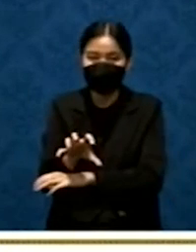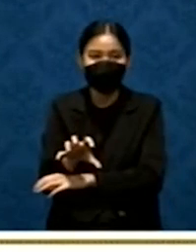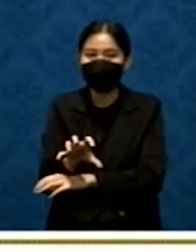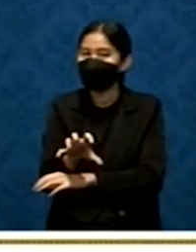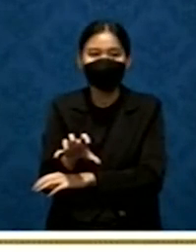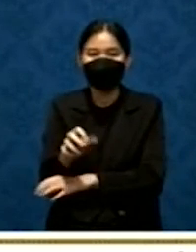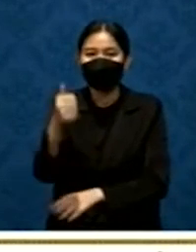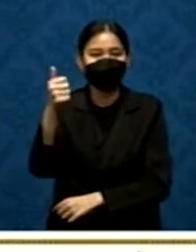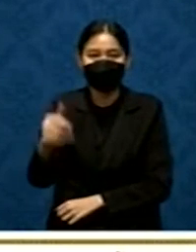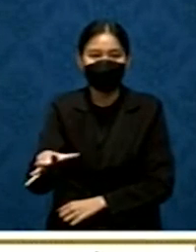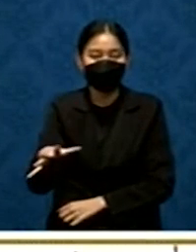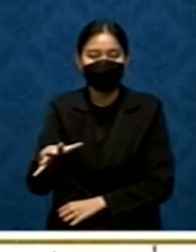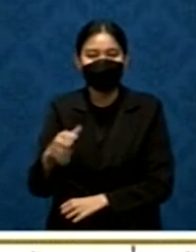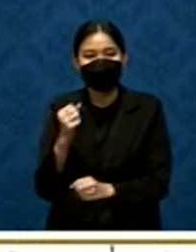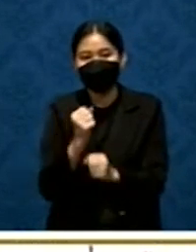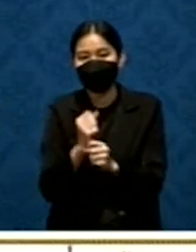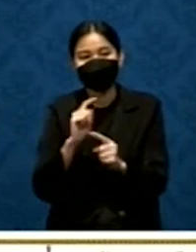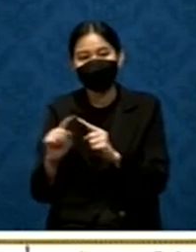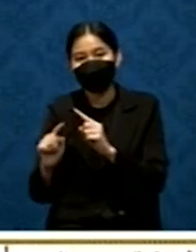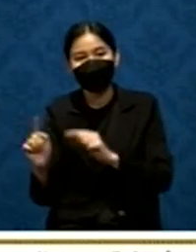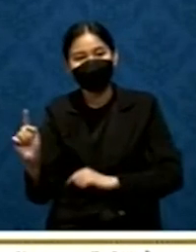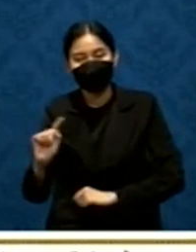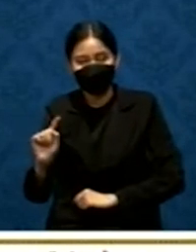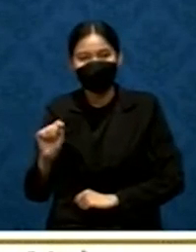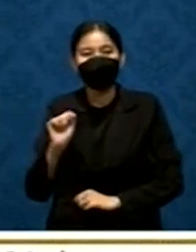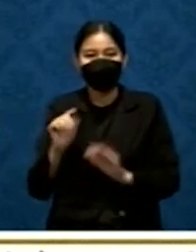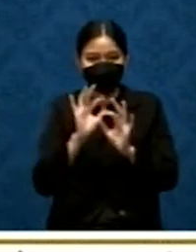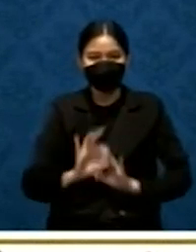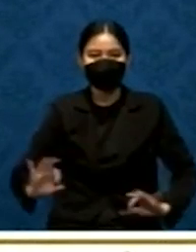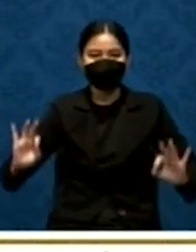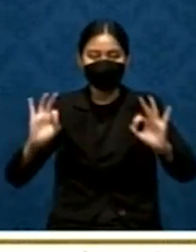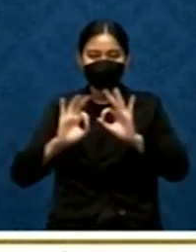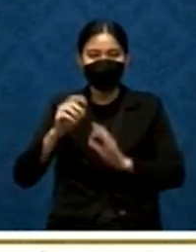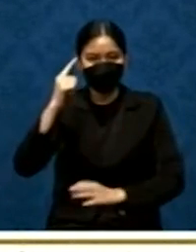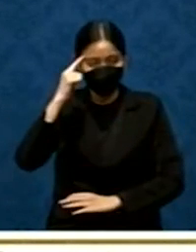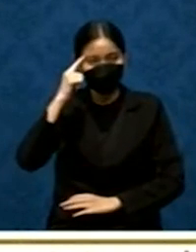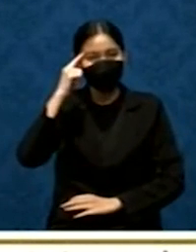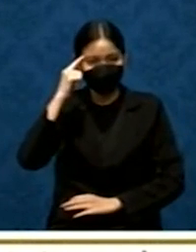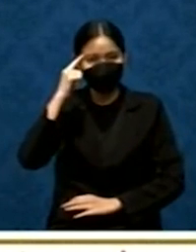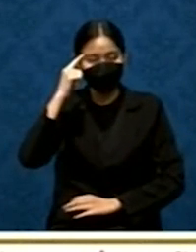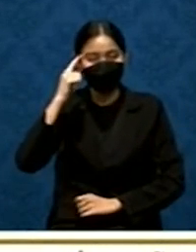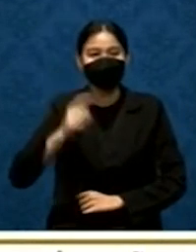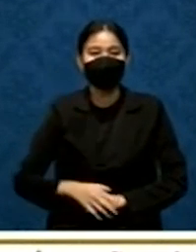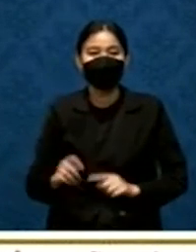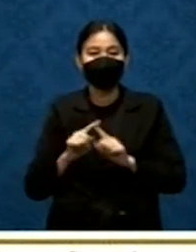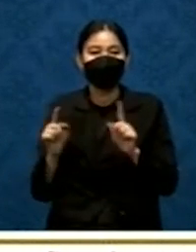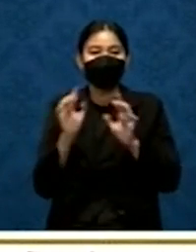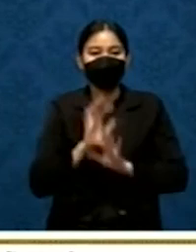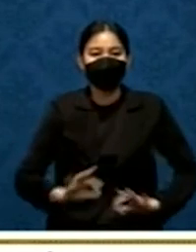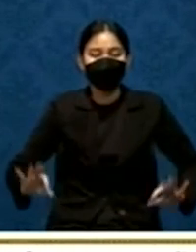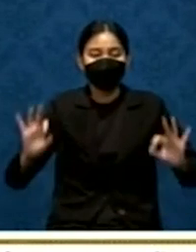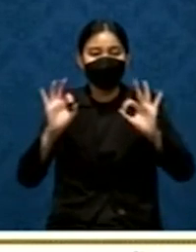ไม่ได้หรือทำได้แค่ไหนอย่างไรอันนี้ก็เป็นข้อสำคัญซึ่งเราตระหนักแต่สิ่งสำคัญที่สุด